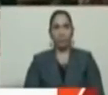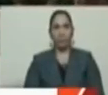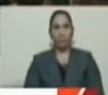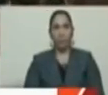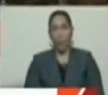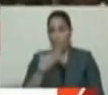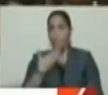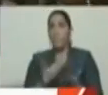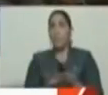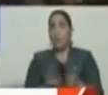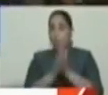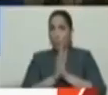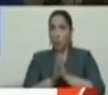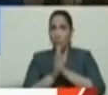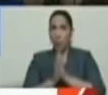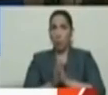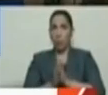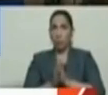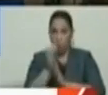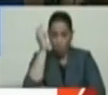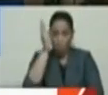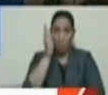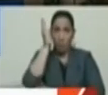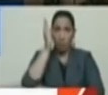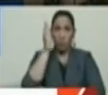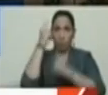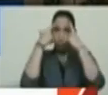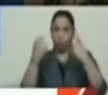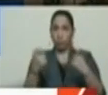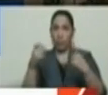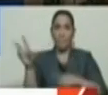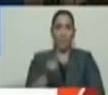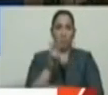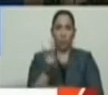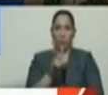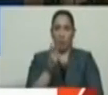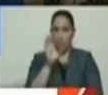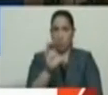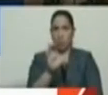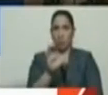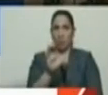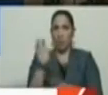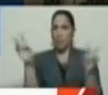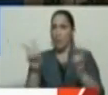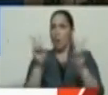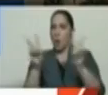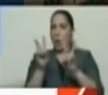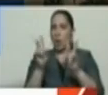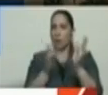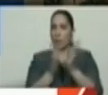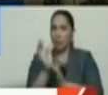دولة فنزويلا وبوليفيا وكوبا يعني هذه دول يعني خارجة عن هذه